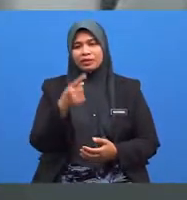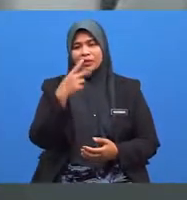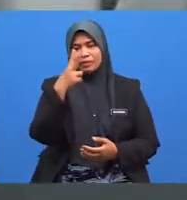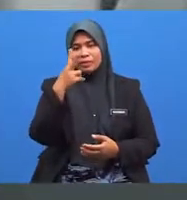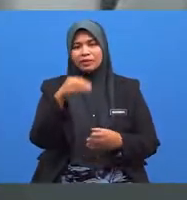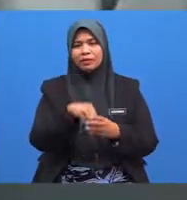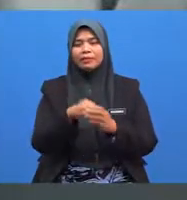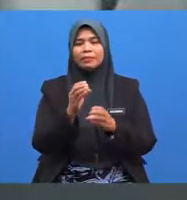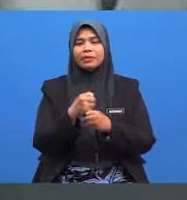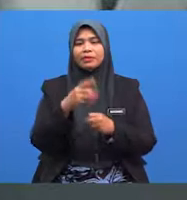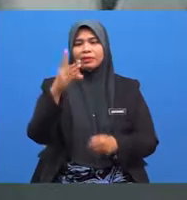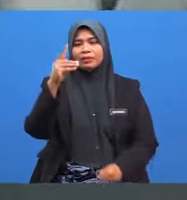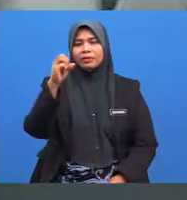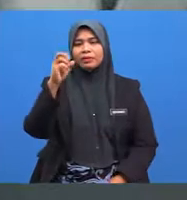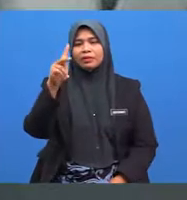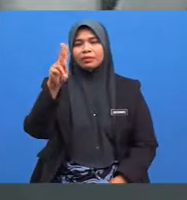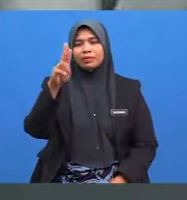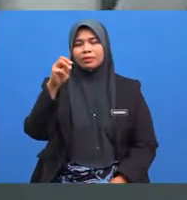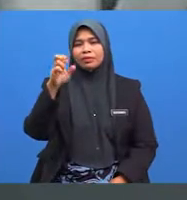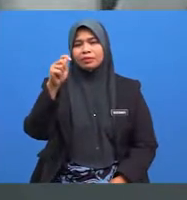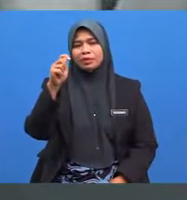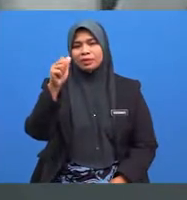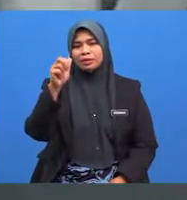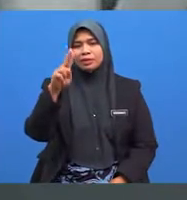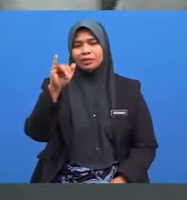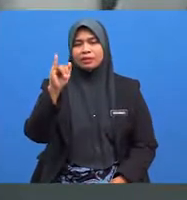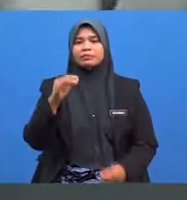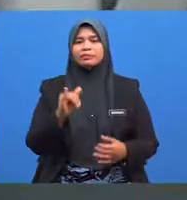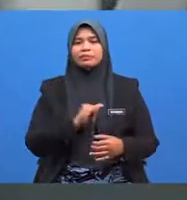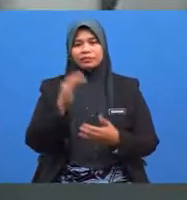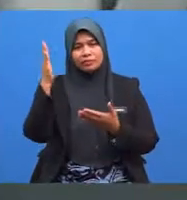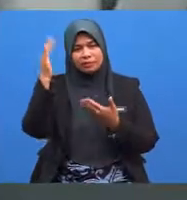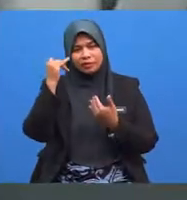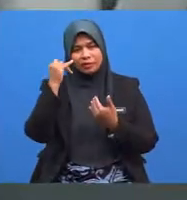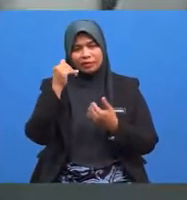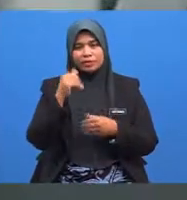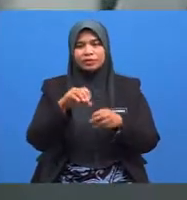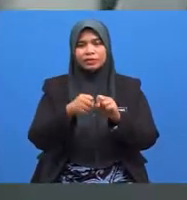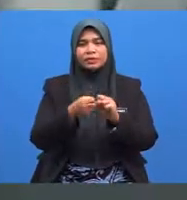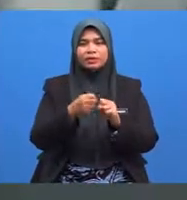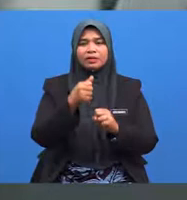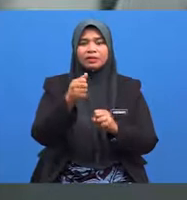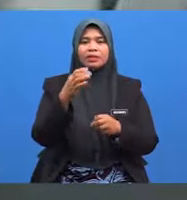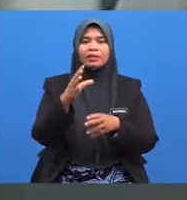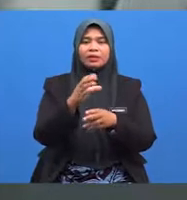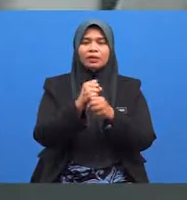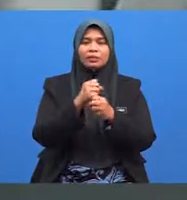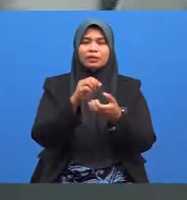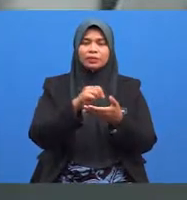dokumentari. Sehubungan itu, saya mengharapkan agar anda dapat mencatat nota